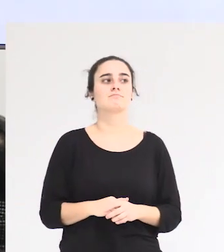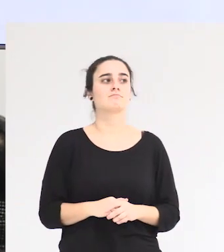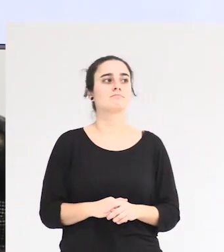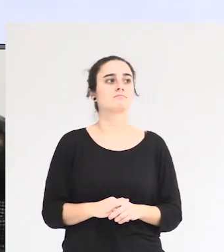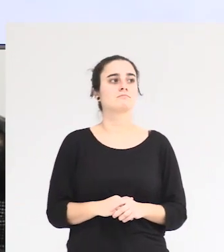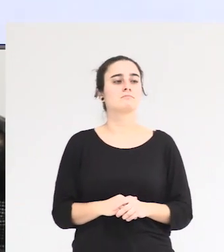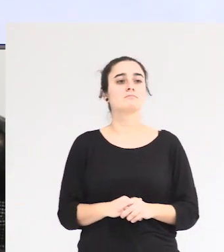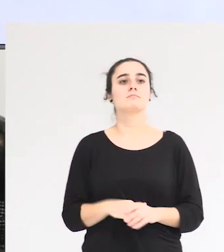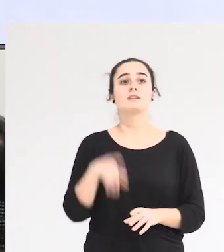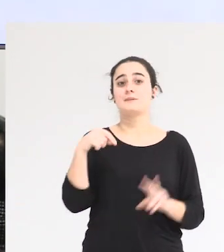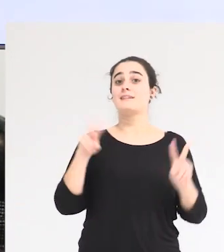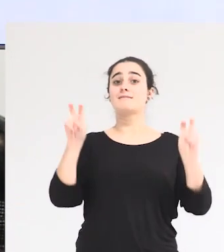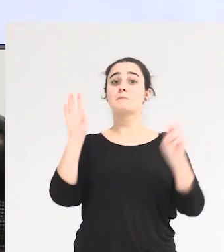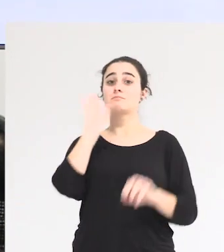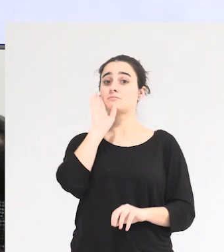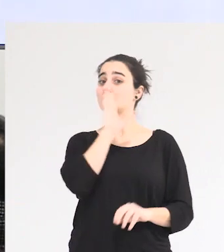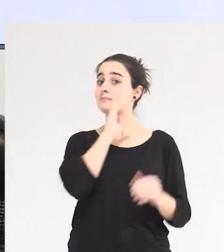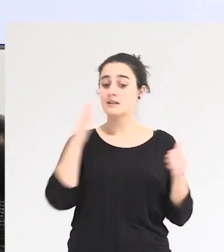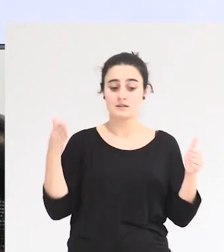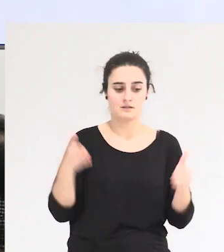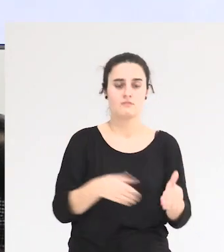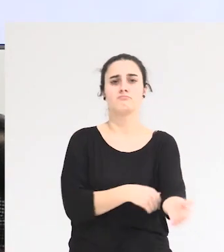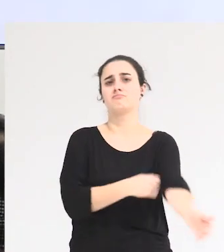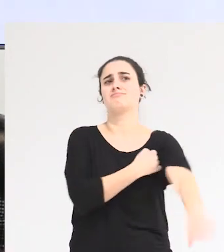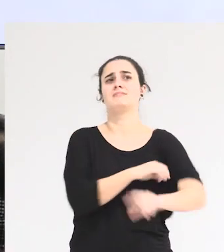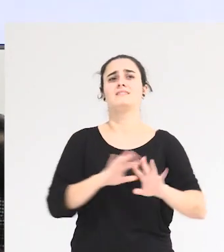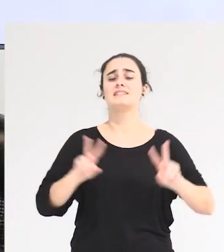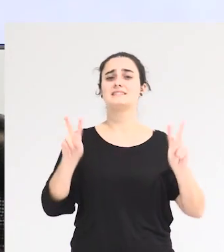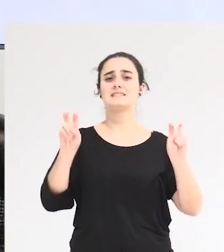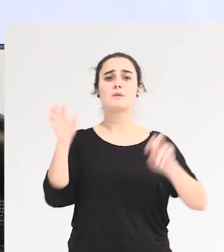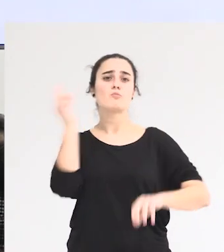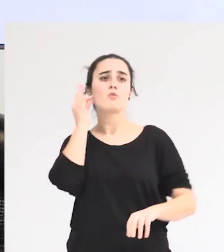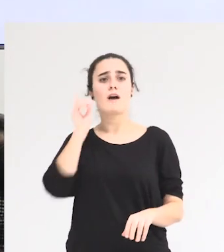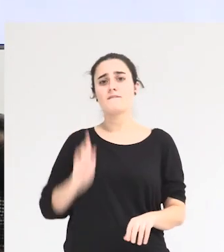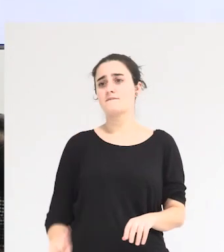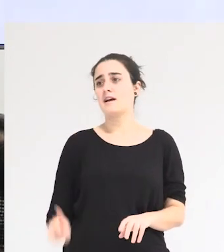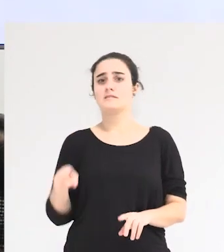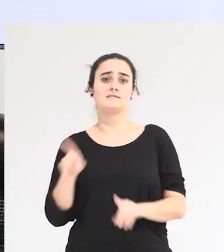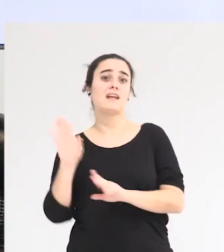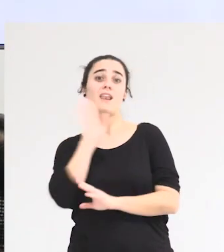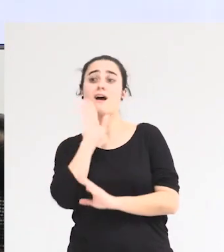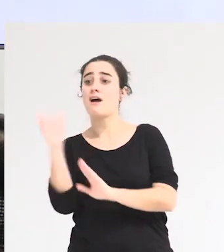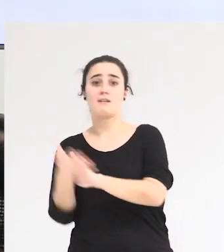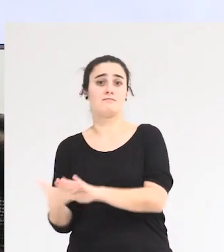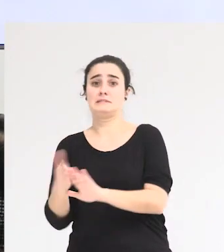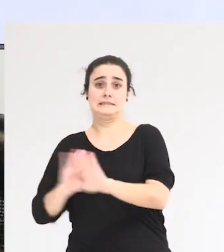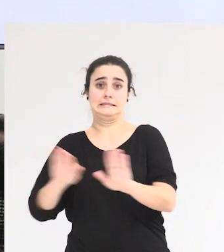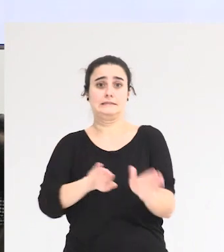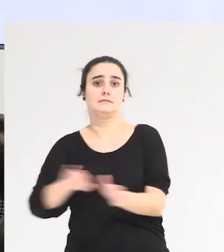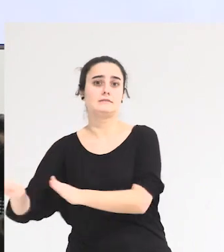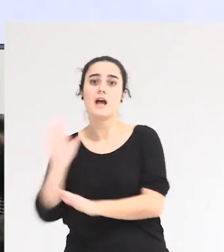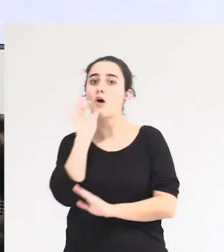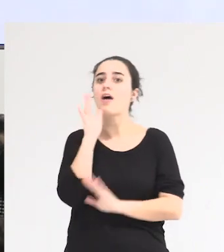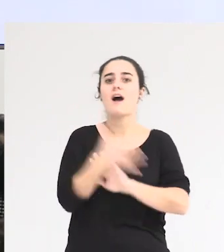eta ametan zentratuta ja, jaz dut itzeingo emakume fatalei buruz, ama ez diren hoiei buruz, bakarrik ama diren